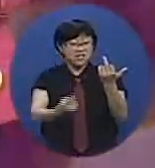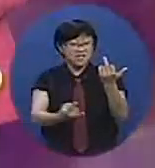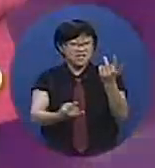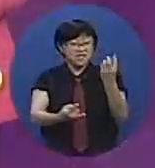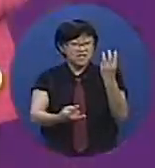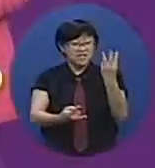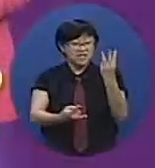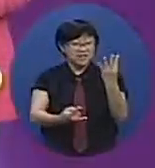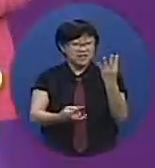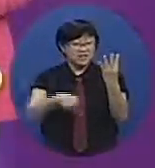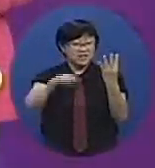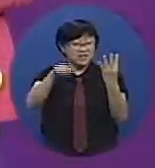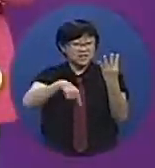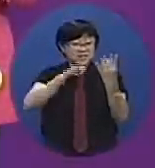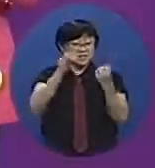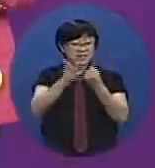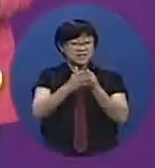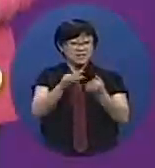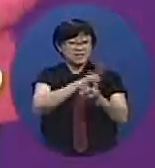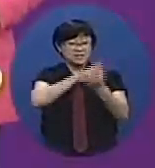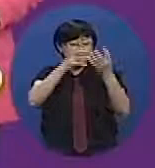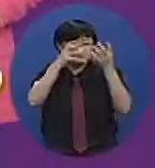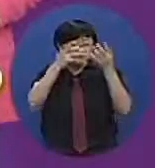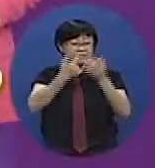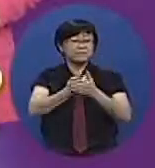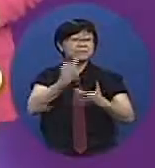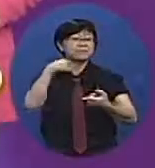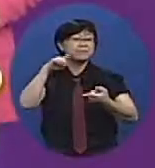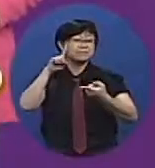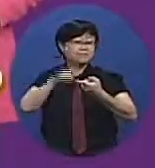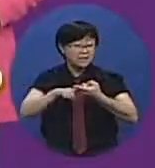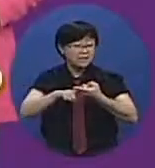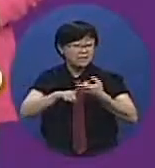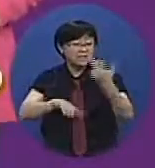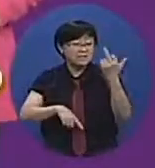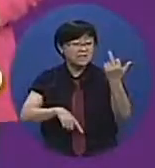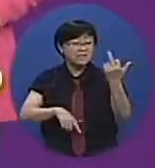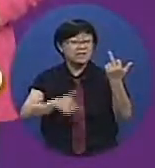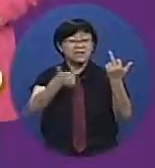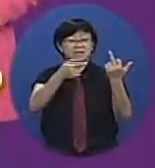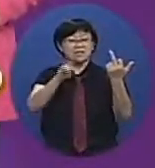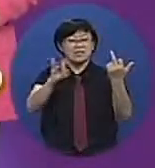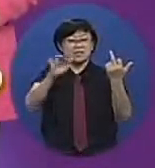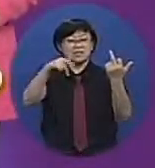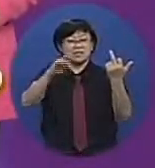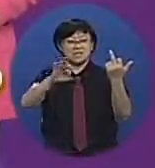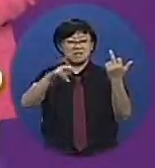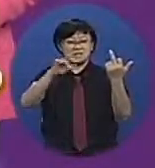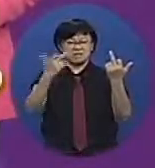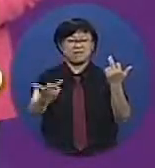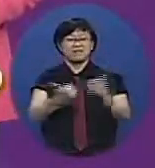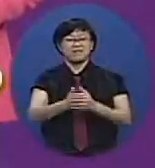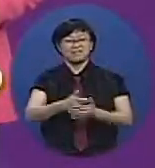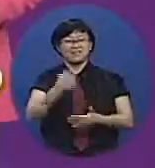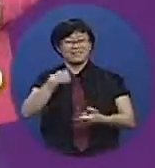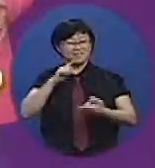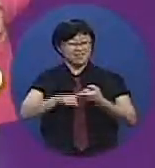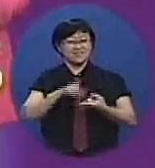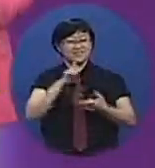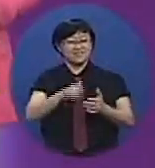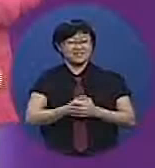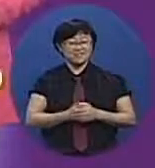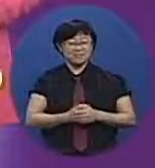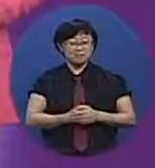다녀본 산 중에서 예. 제일 마음에 드는 산은? 산. 내장산. 내장산이 제일 마음에 드네.